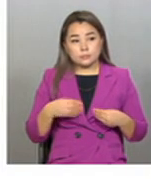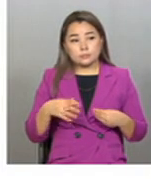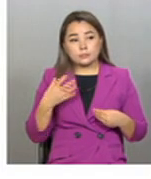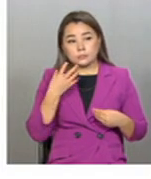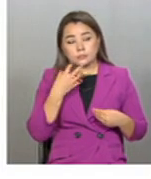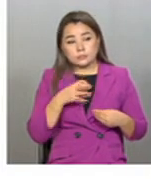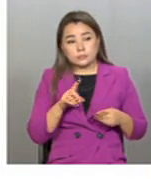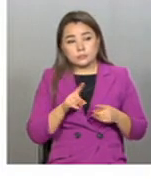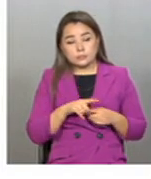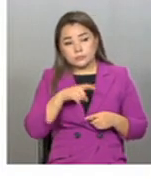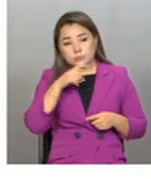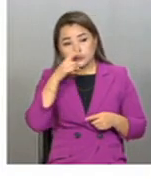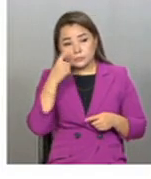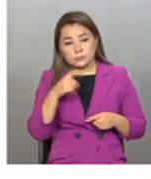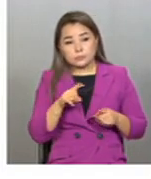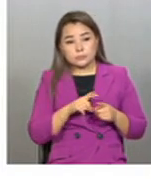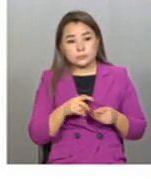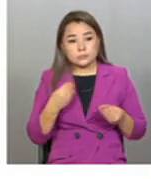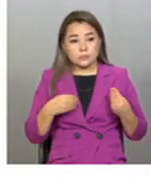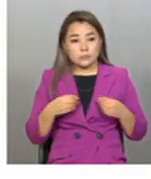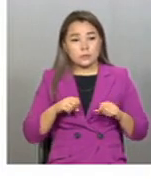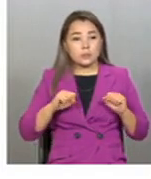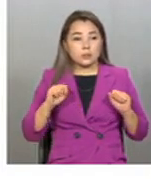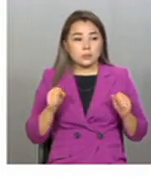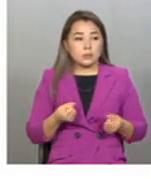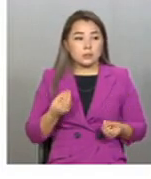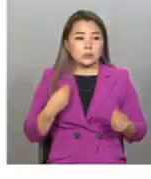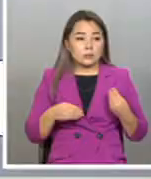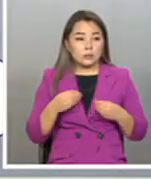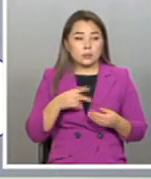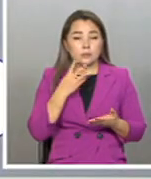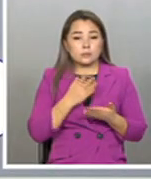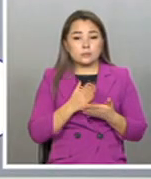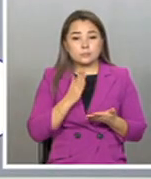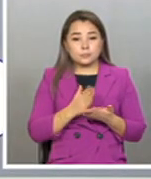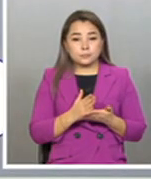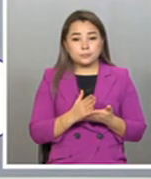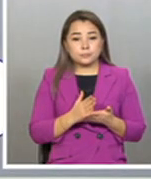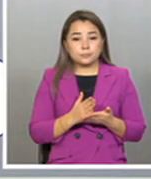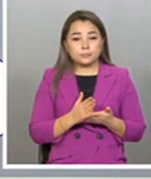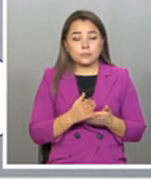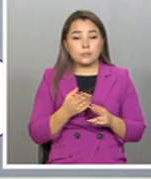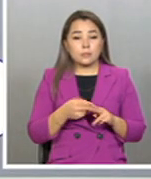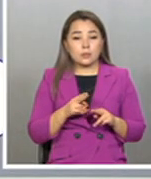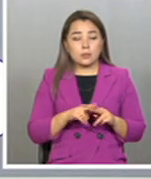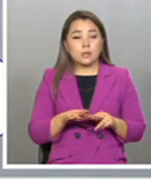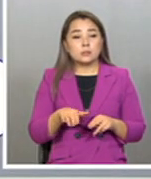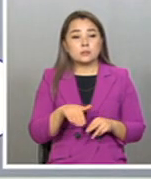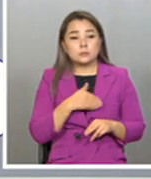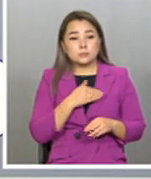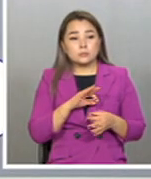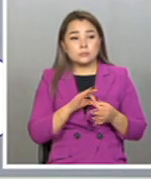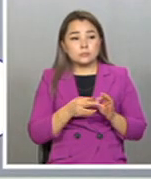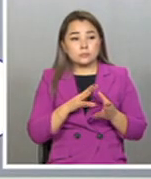киім үлгісі және қатты салқын аяз кезіндегі киім үлгісі көрсетілген. Ал температураның негізінен әсері